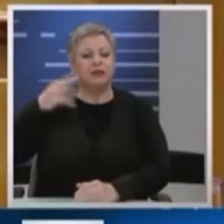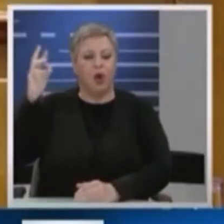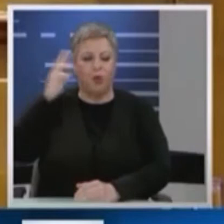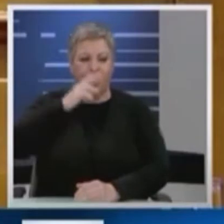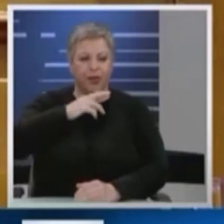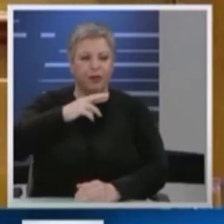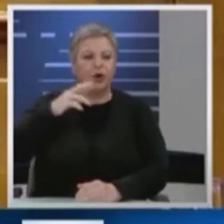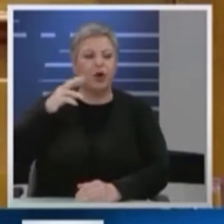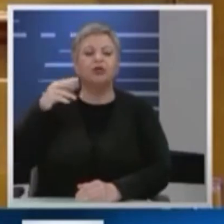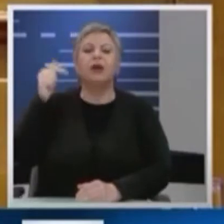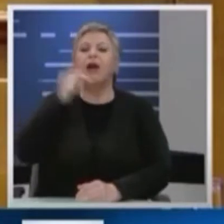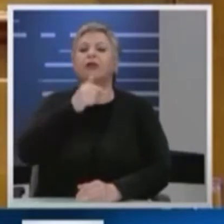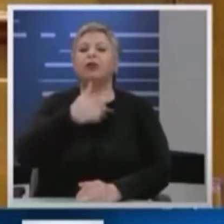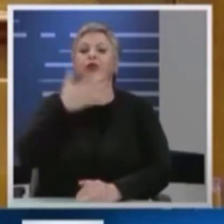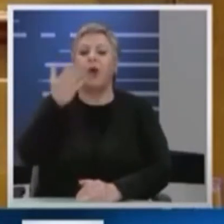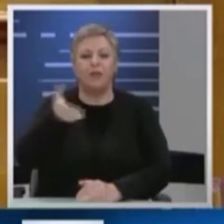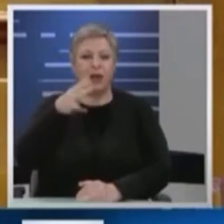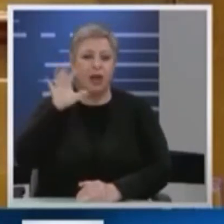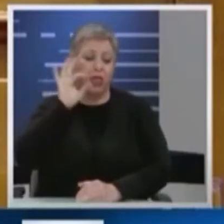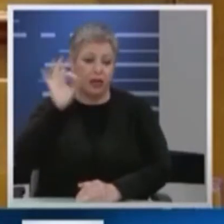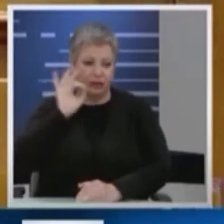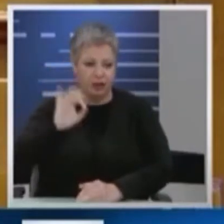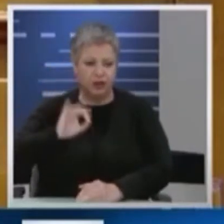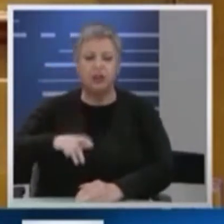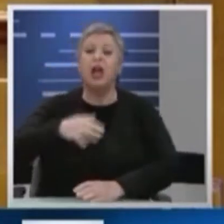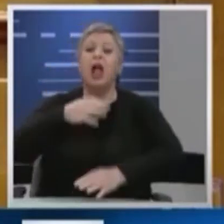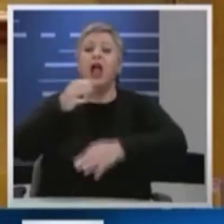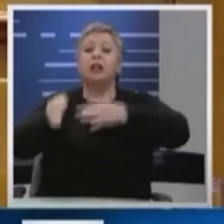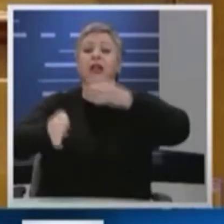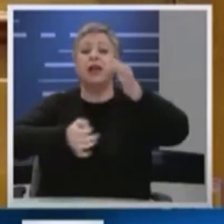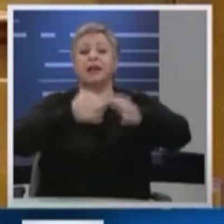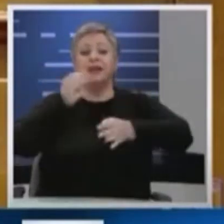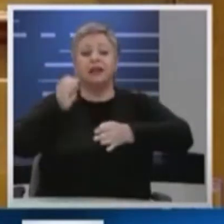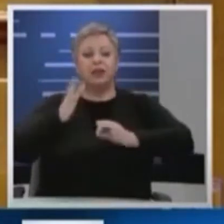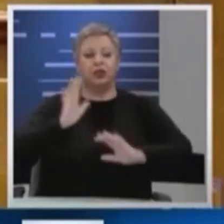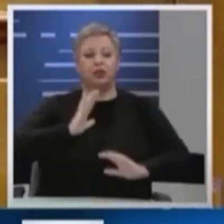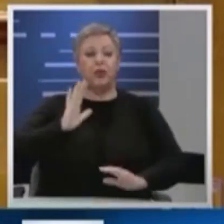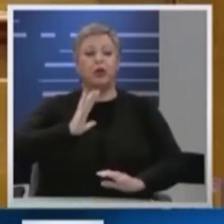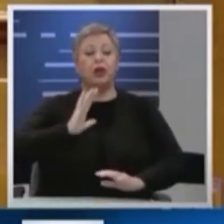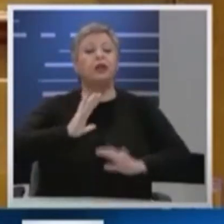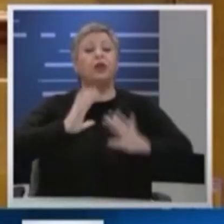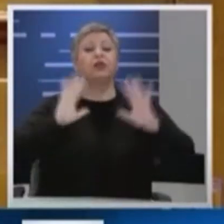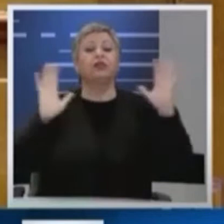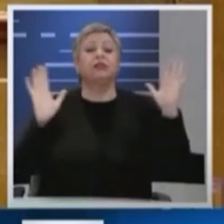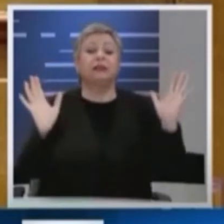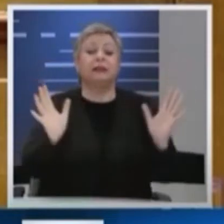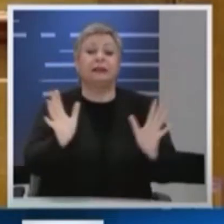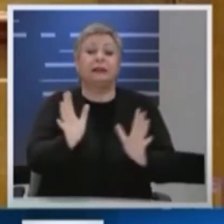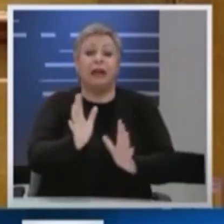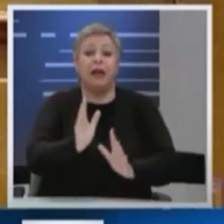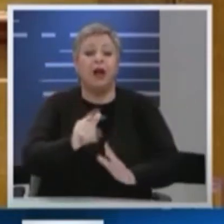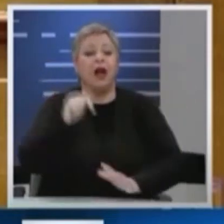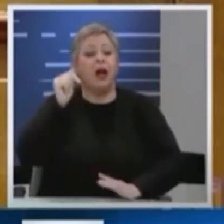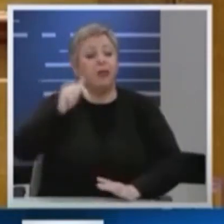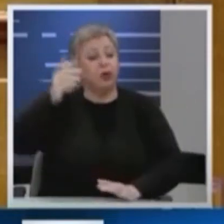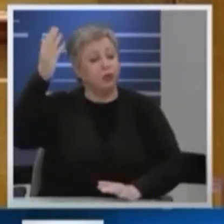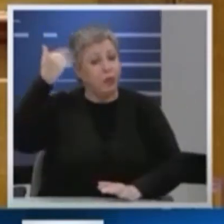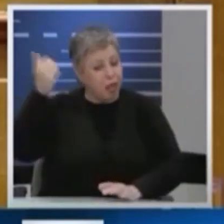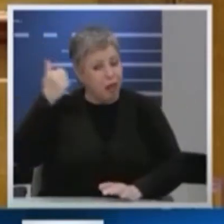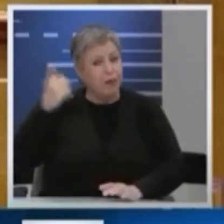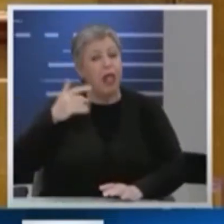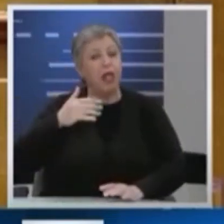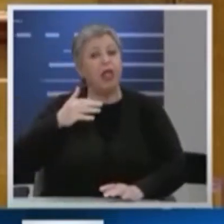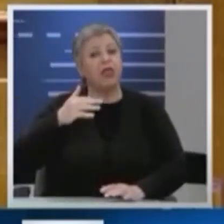Θεσσαλονίκης να προσγειώσει τους πολίτες μερικώς στην πραγματικότητα, εγκαταλείποντας τις μεγαλόπνοες διακηρύξεις και εγκαινιάζοντας